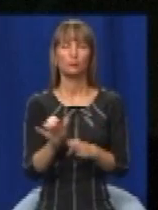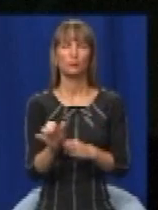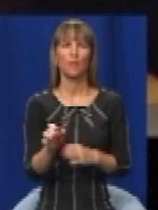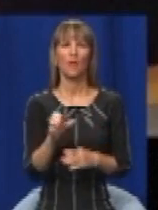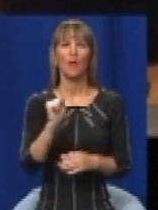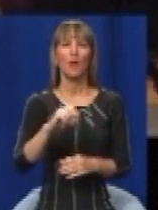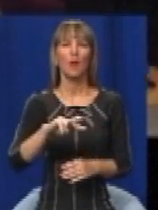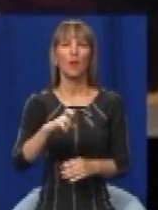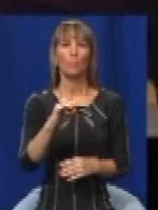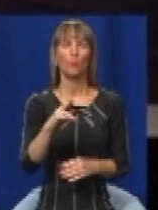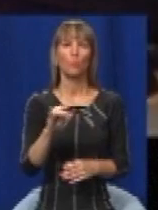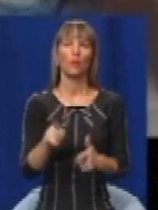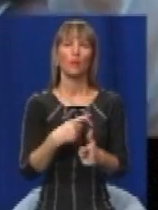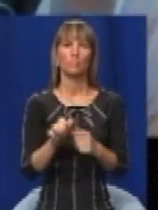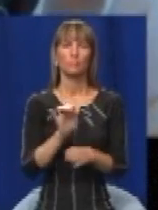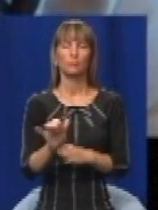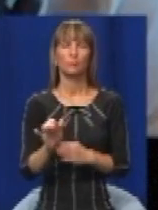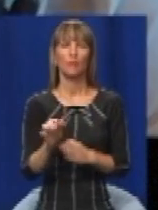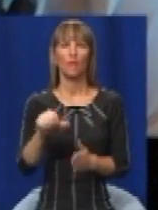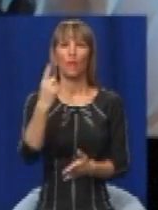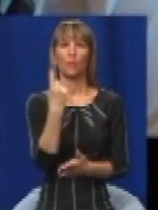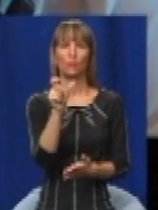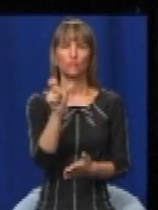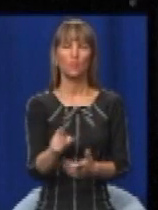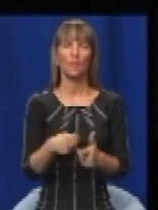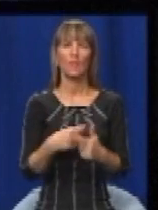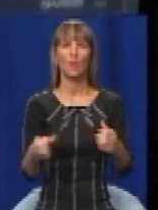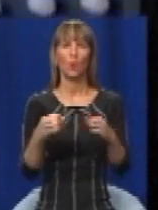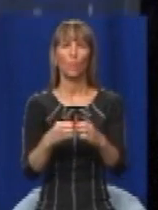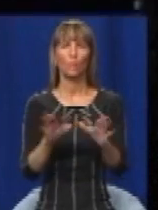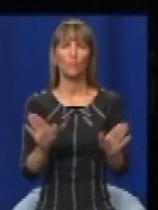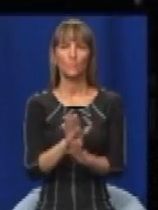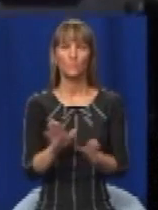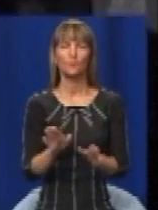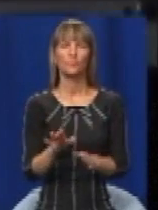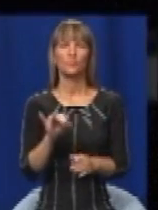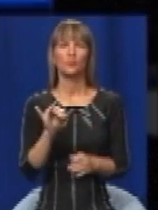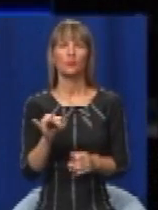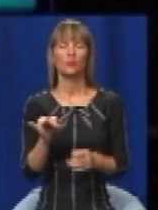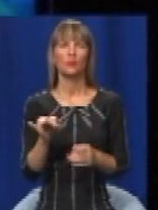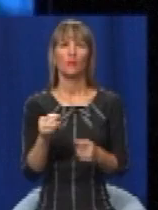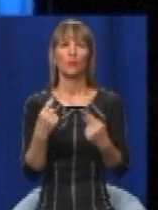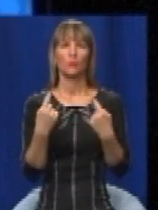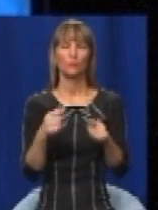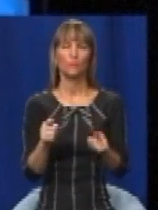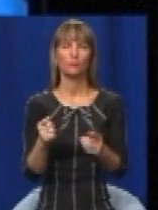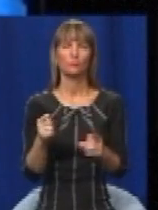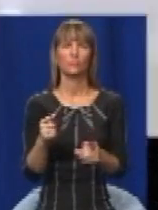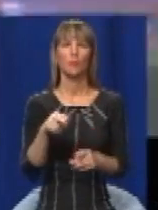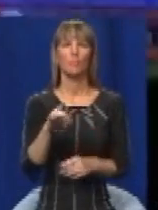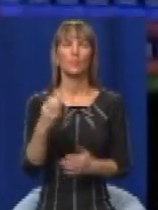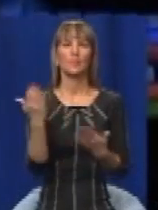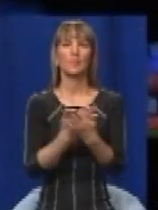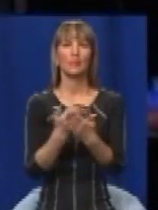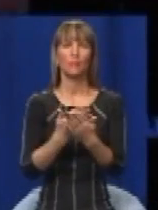всієї продукції певного виконавця або групи. Ігровий продюсер – регулює в індустрії комп'ютерних ігор. Кінопродюсер